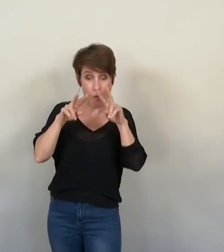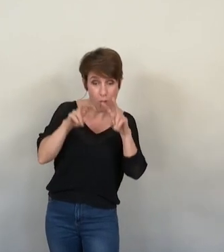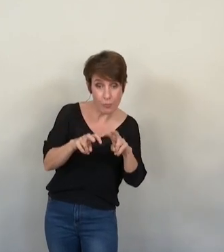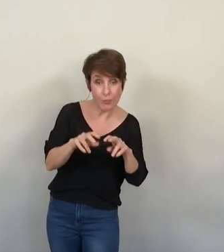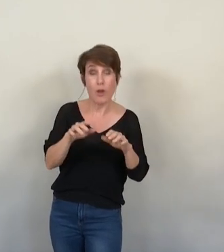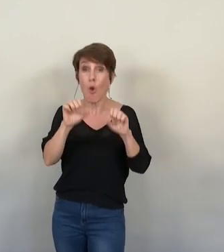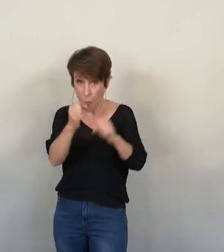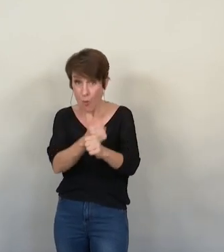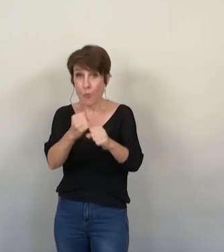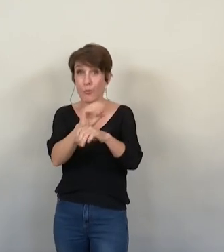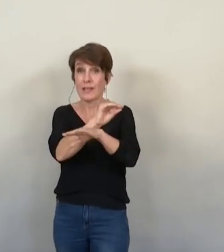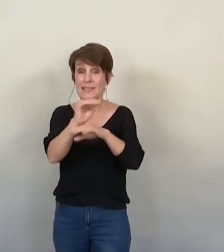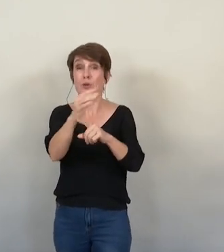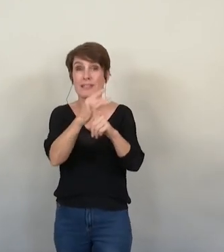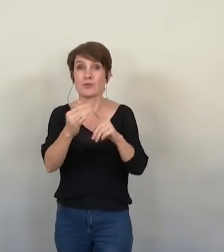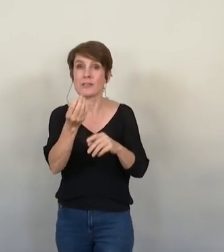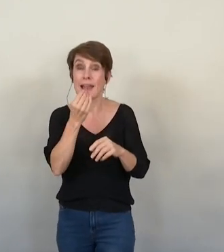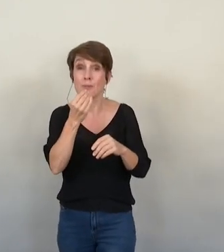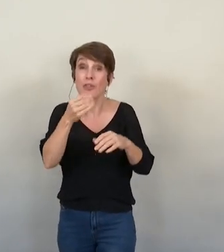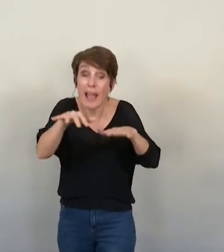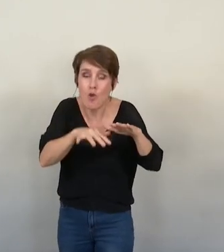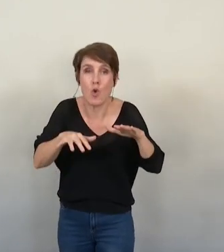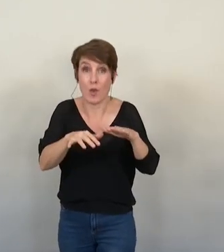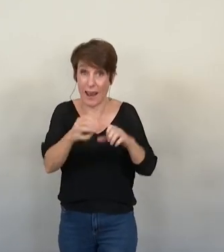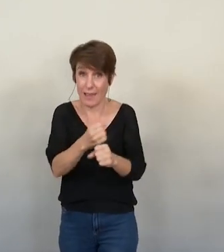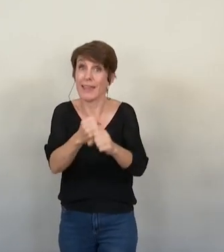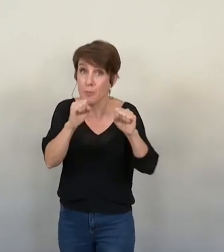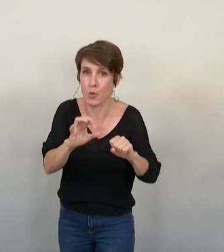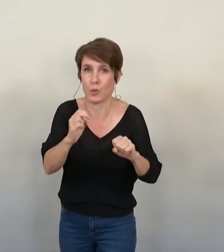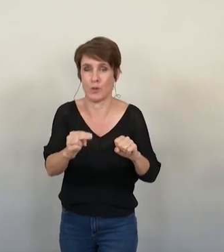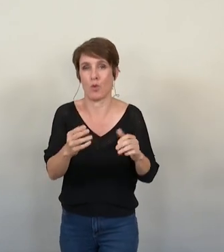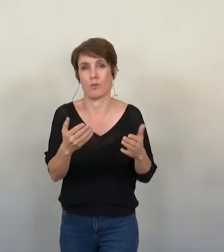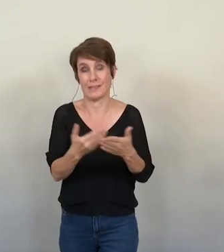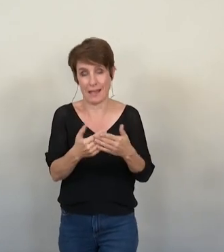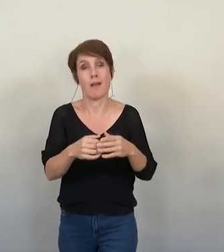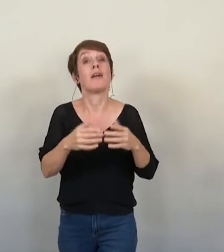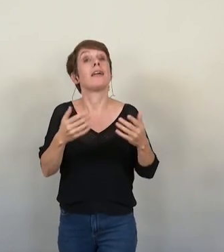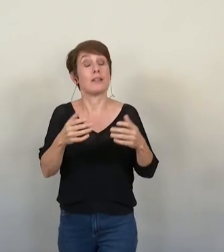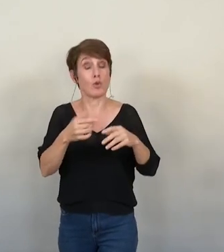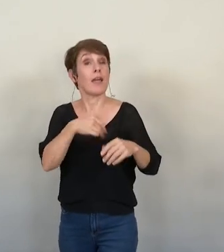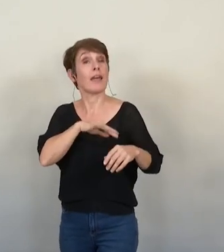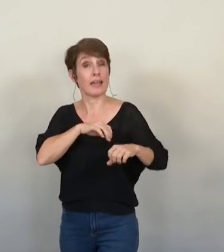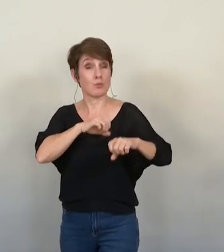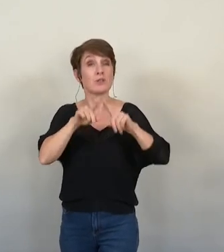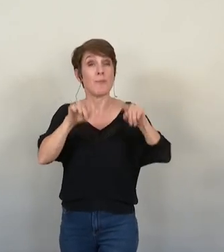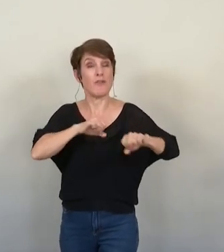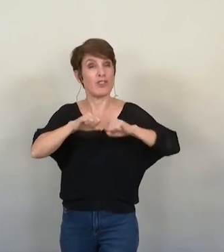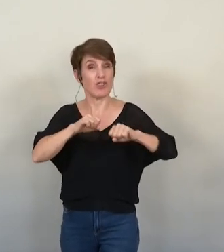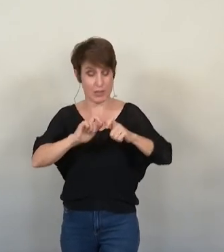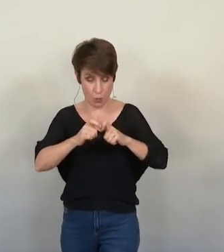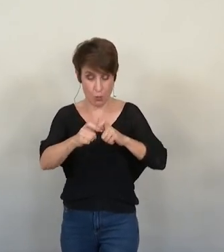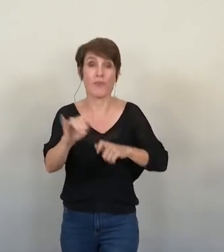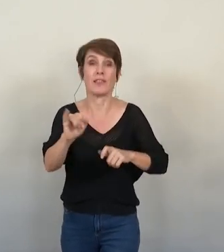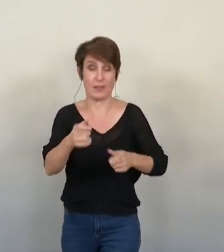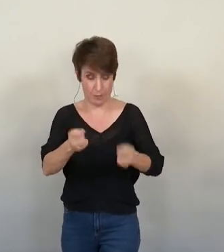niveau local voilà et c'est la ville de Grenoble qui est en charge de la fiche action donc de l'étude de faisabilité donc en fait ne tire